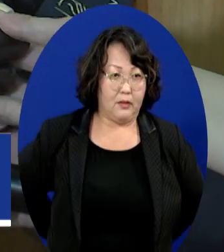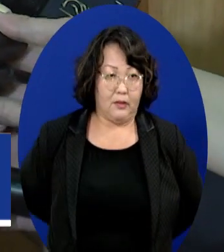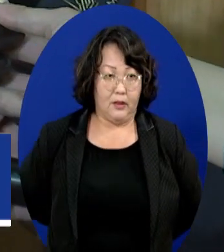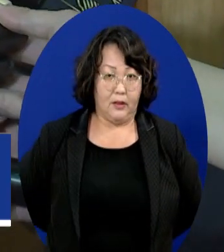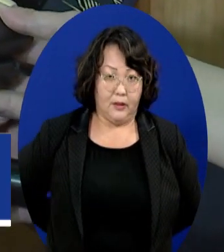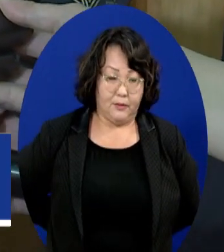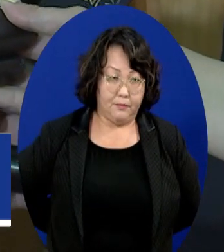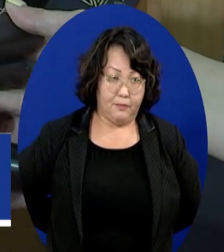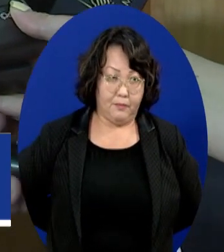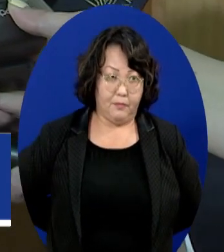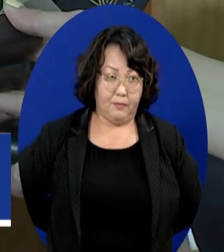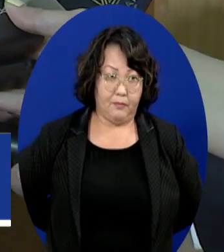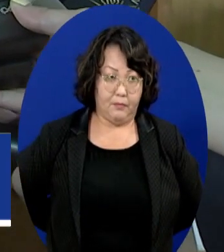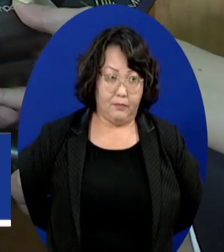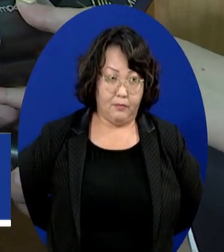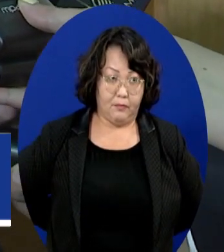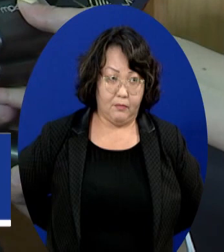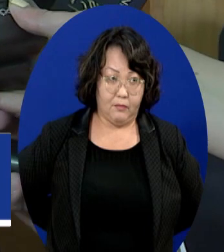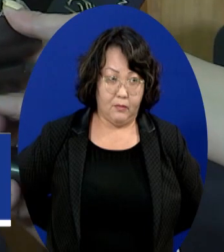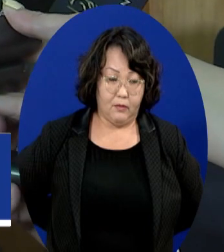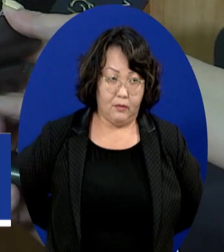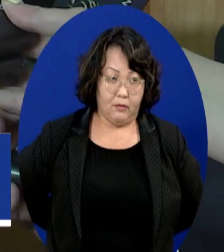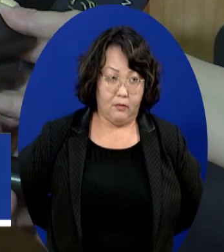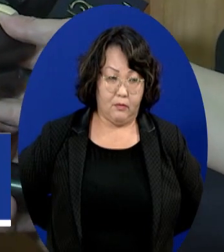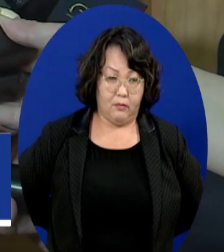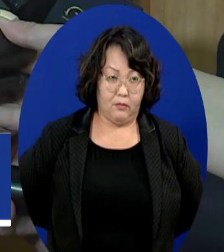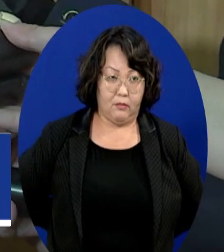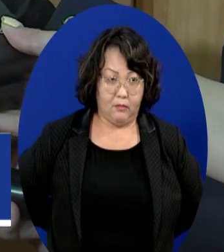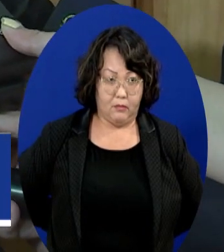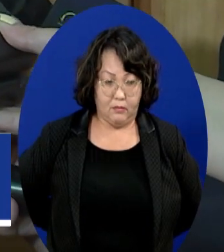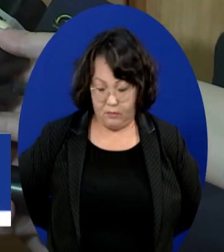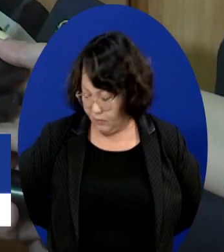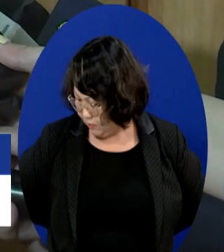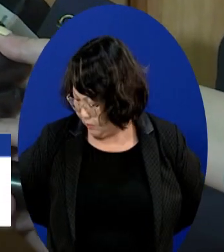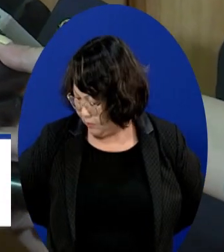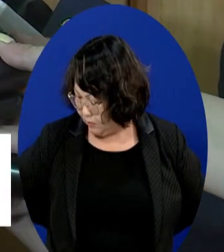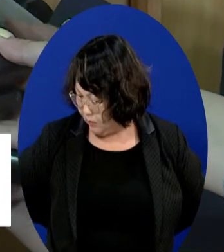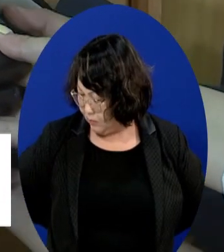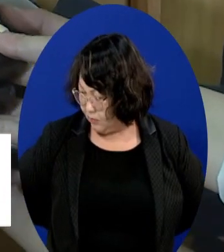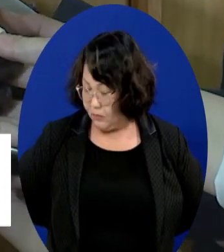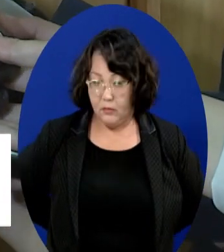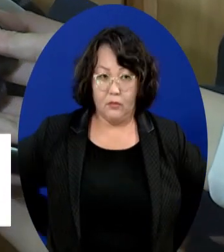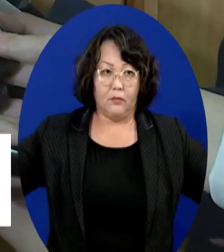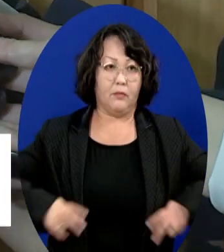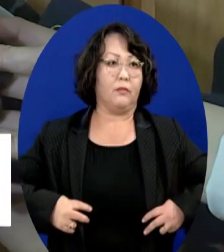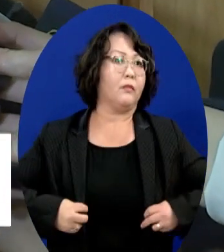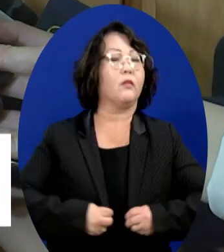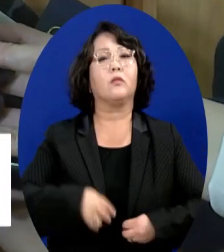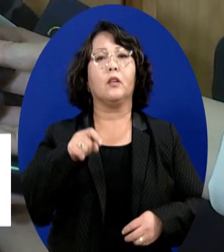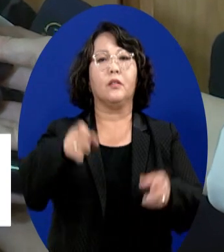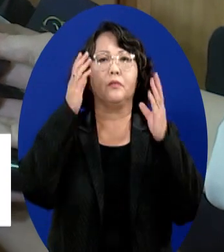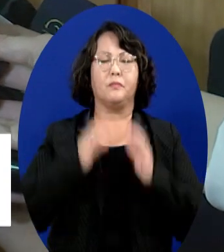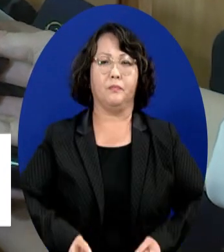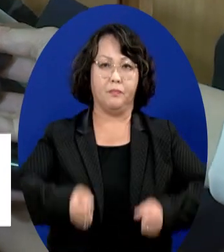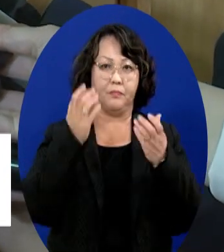байгаа, намаа сонгуульд оруулж амжилтанд хүргэсэн намын байгууллагын удирдлага өөрөө энэ шатныхаа одоо төр захиргааны удирдах ажлыг